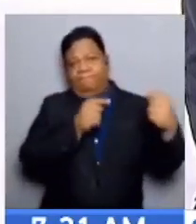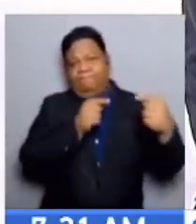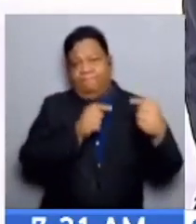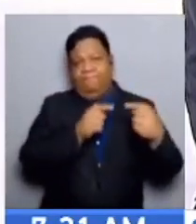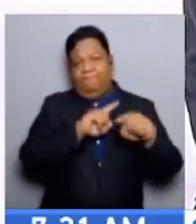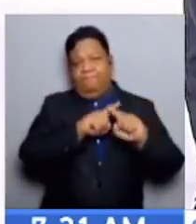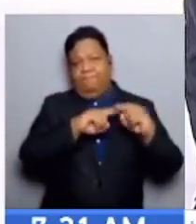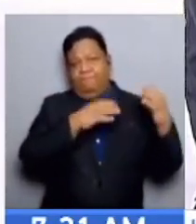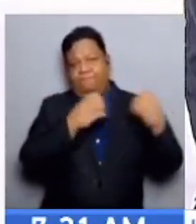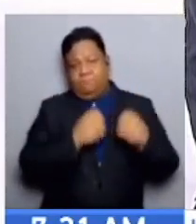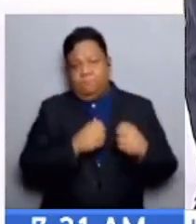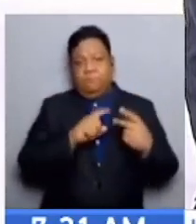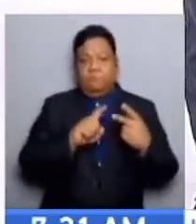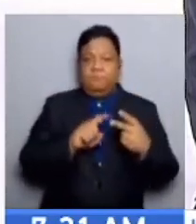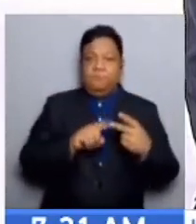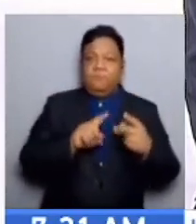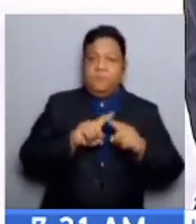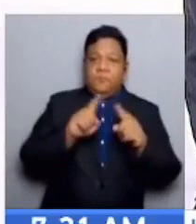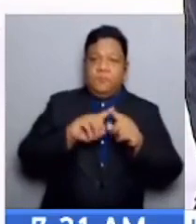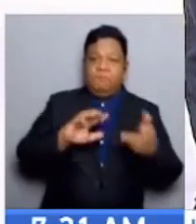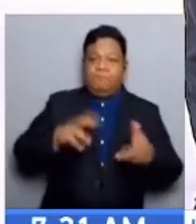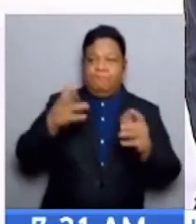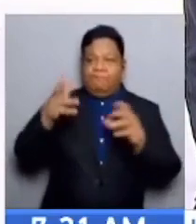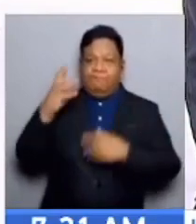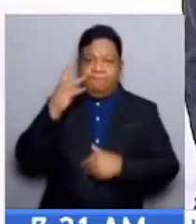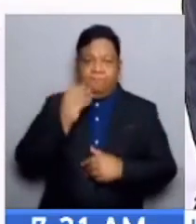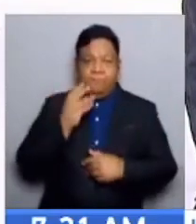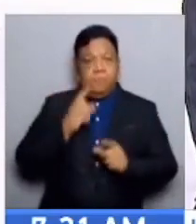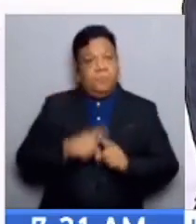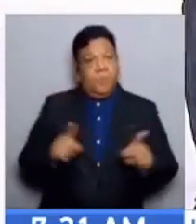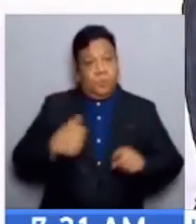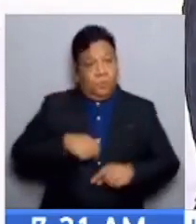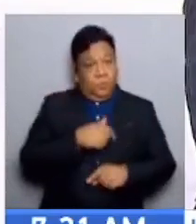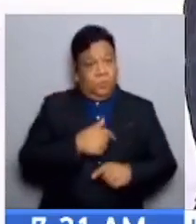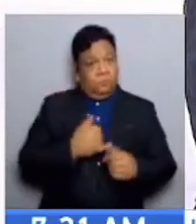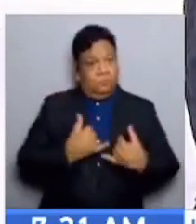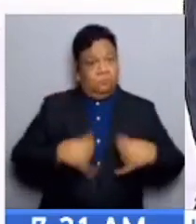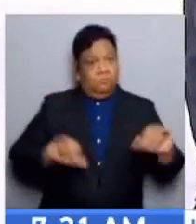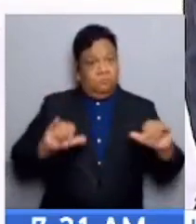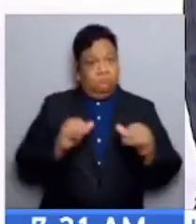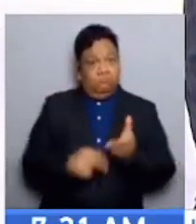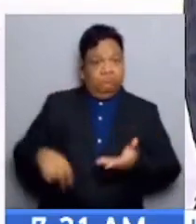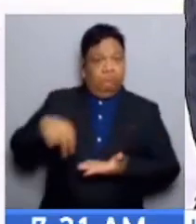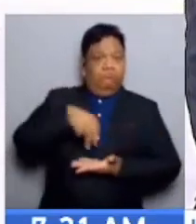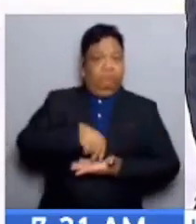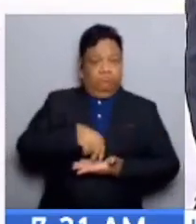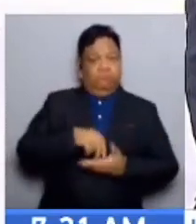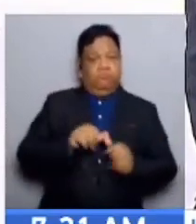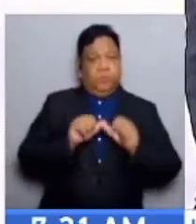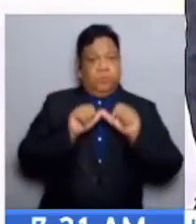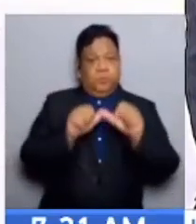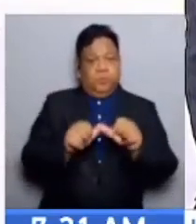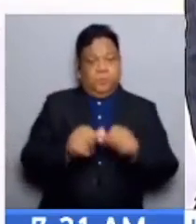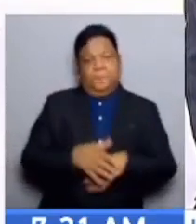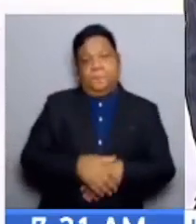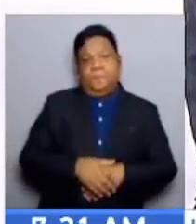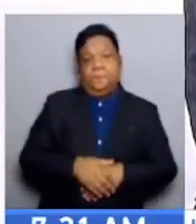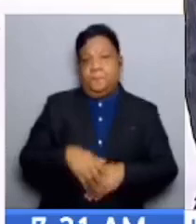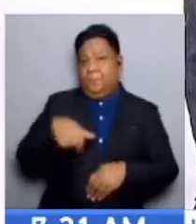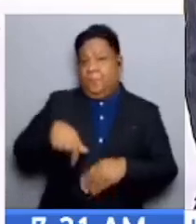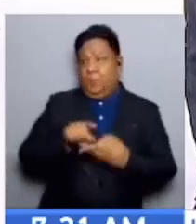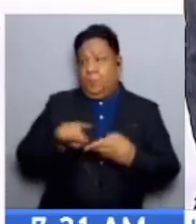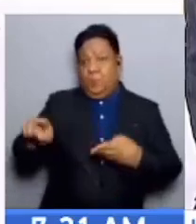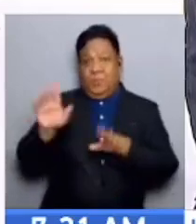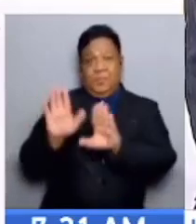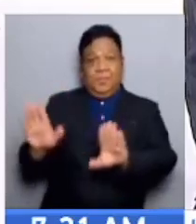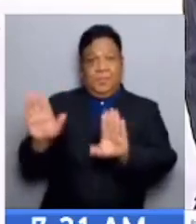ibang krisis. Pero patuloy pa rin tayong bumabangon. Sa Linggo, ipagdiriwang po ang 124